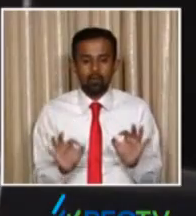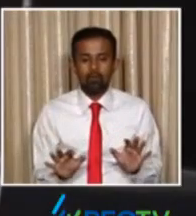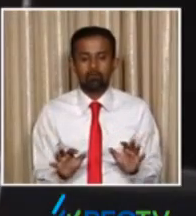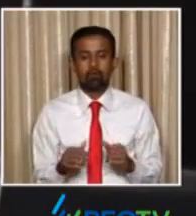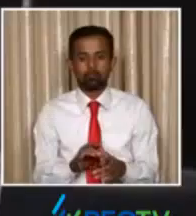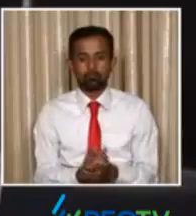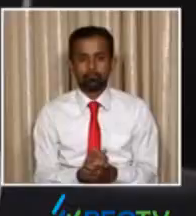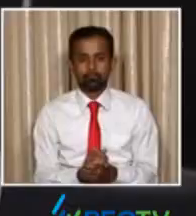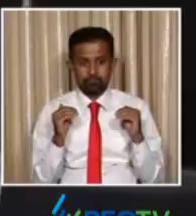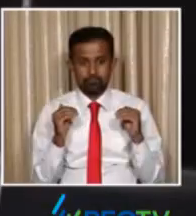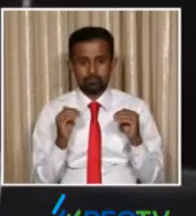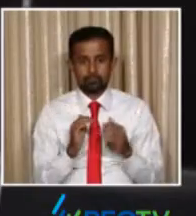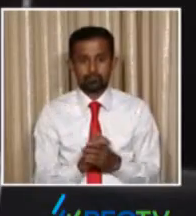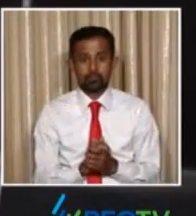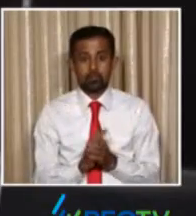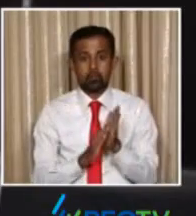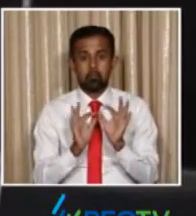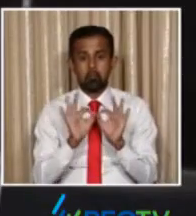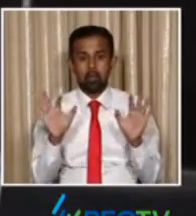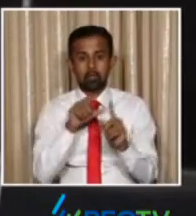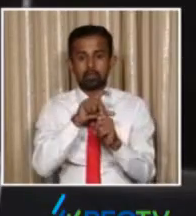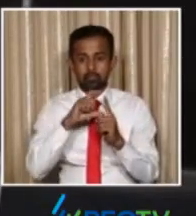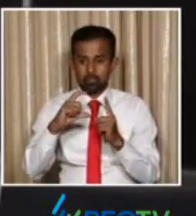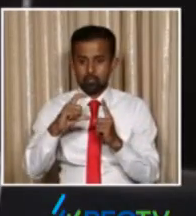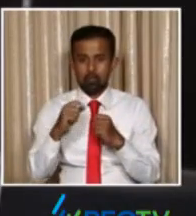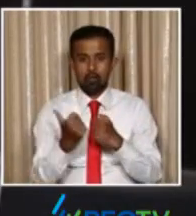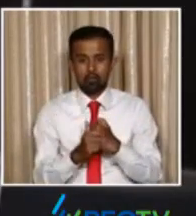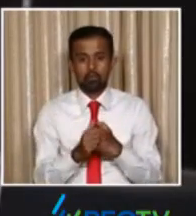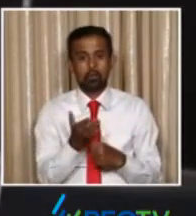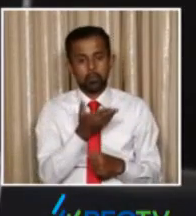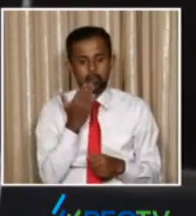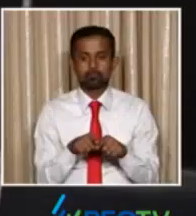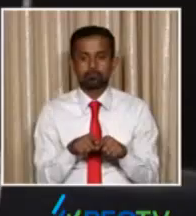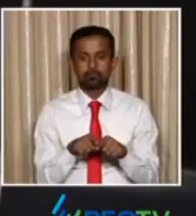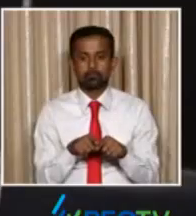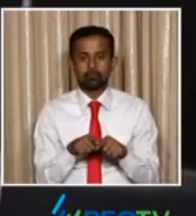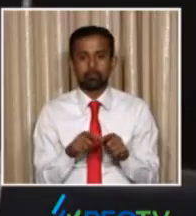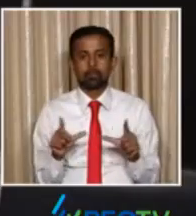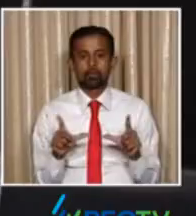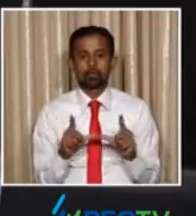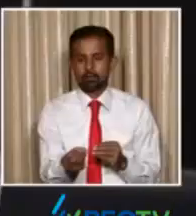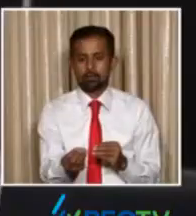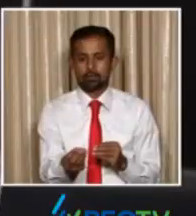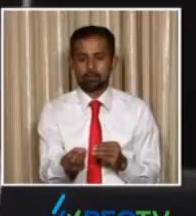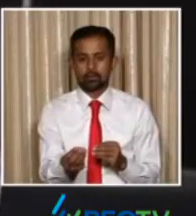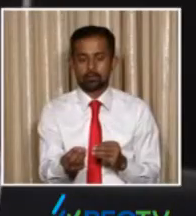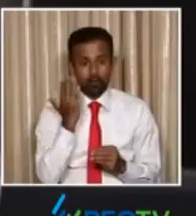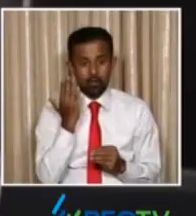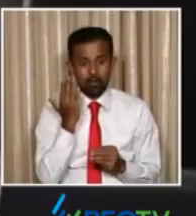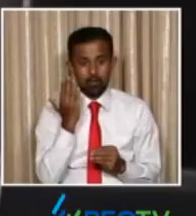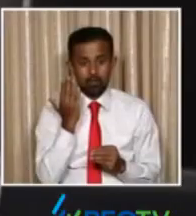බවක් ඇතිකරන්න ඉහළ මාධ්‍ය සංස්කෘතියකුත් ඇතිකර ගන්න පුළුවන් වෙන ආකාරයට බලපත්‍ර නිකුත් කරන්න